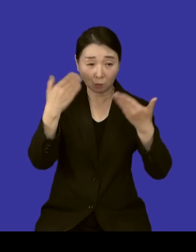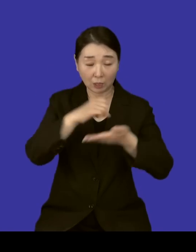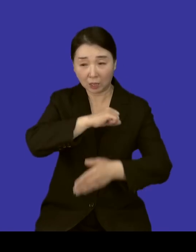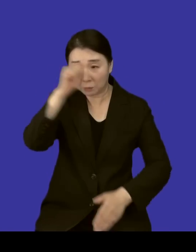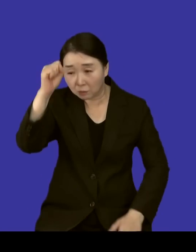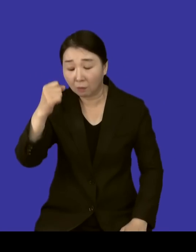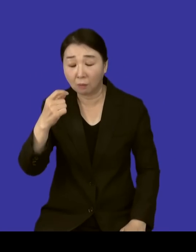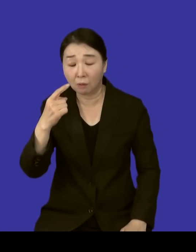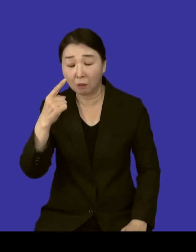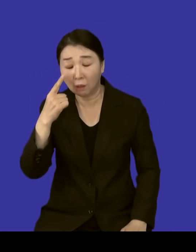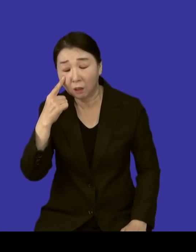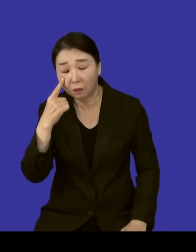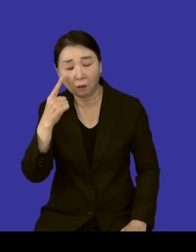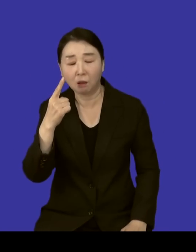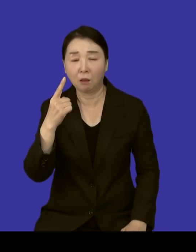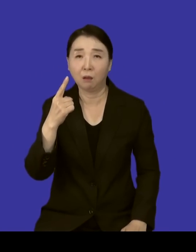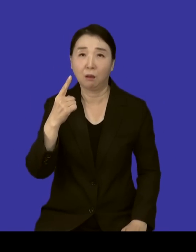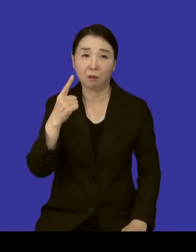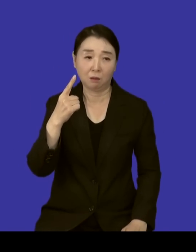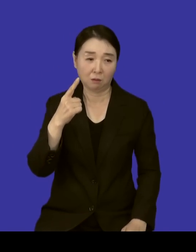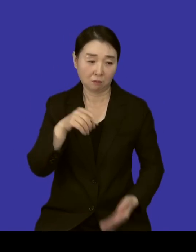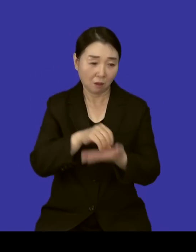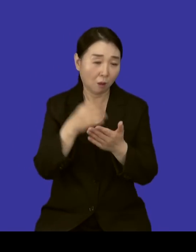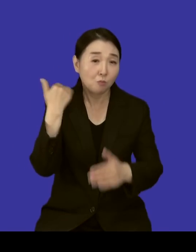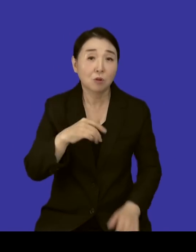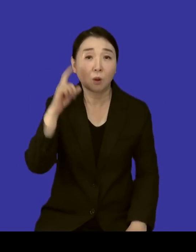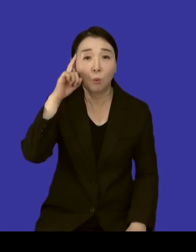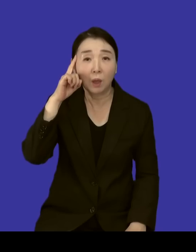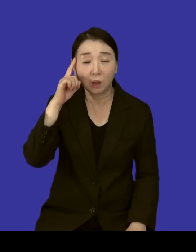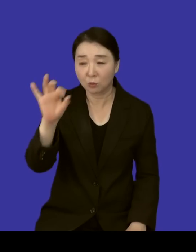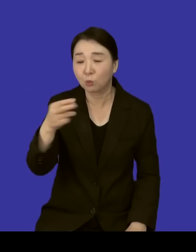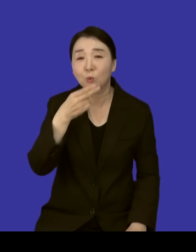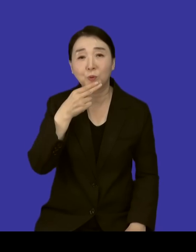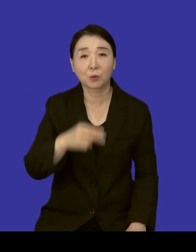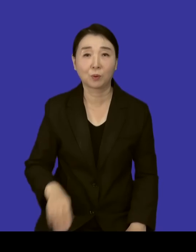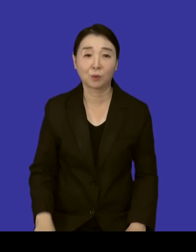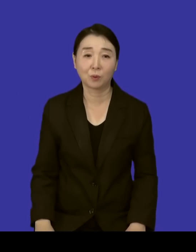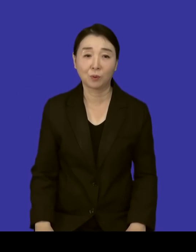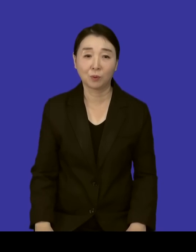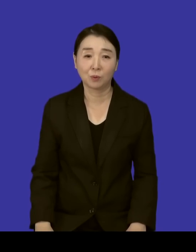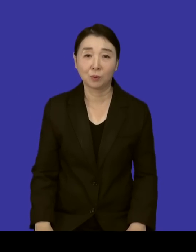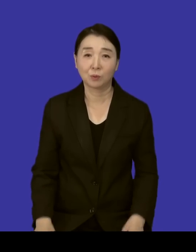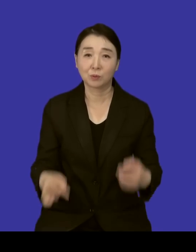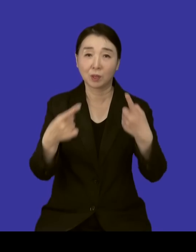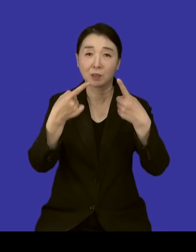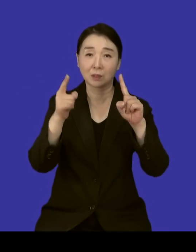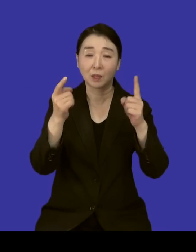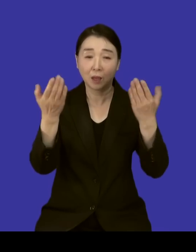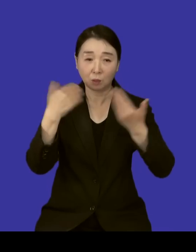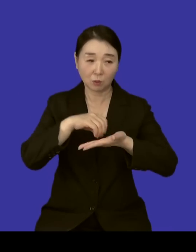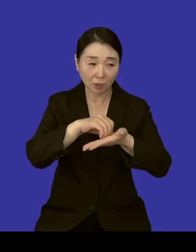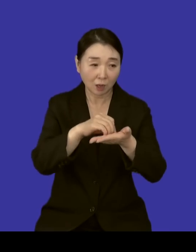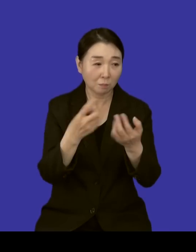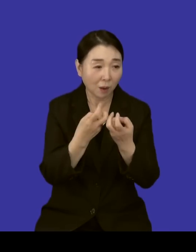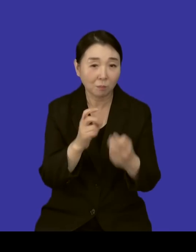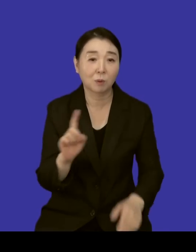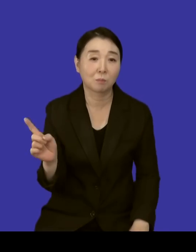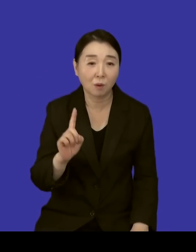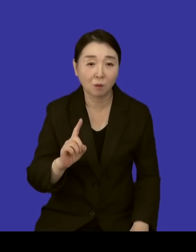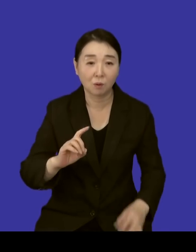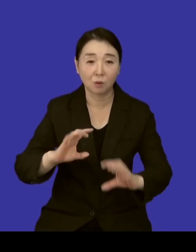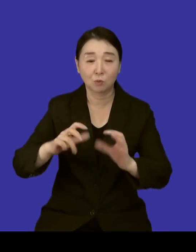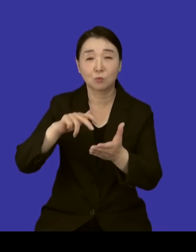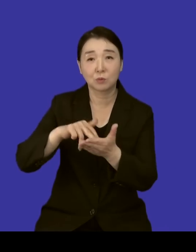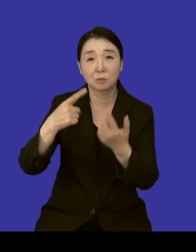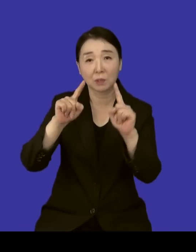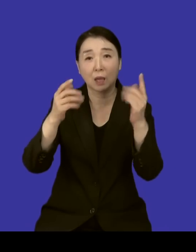예. 그래서 제가 대학교 갈 수 있는 길은 국립대학교 장학금 받고 가는 것밖에 없는데 네. 그게 뭐 누구